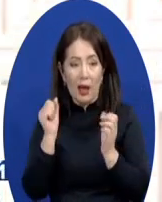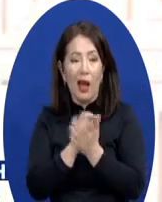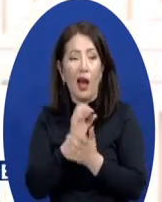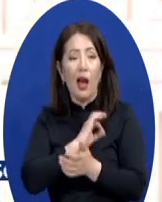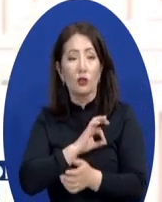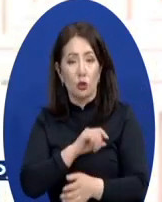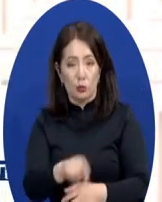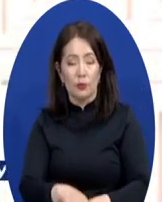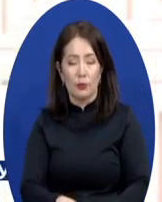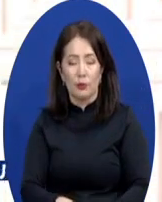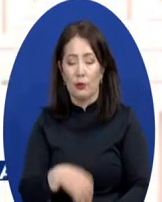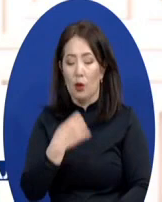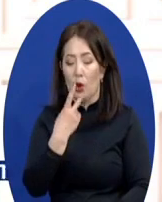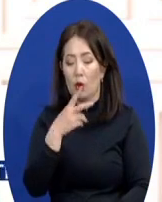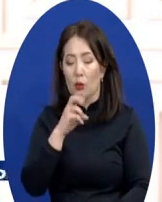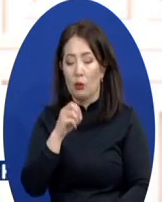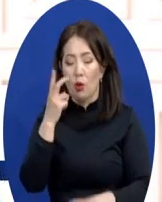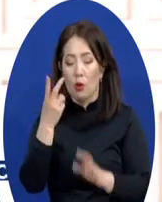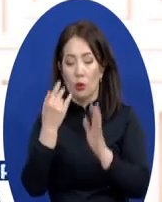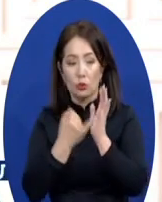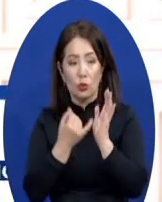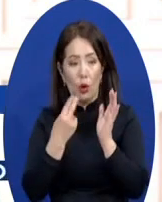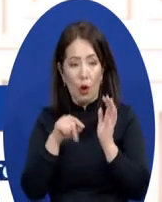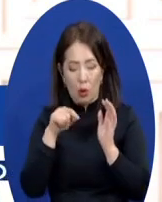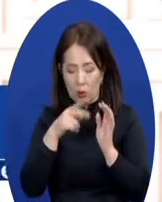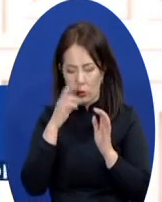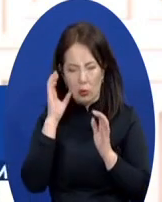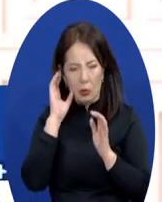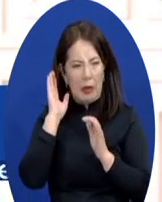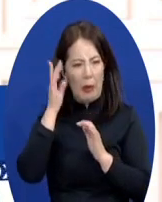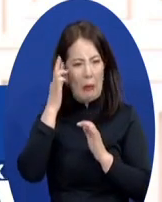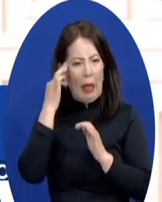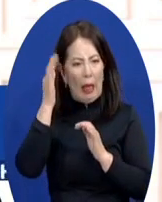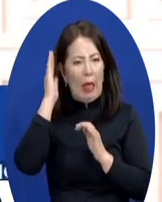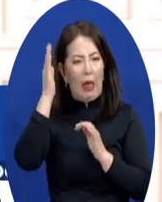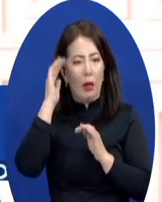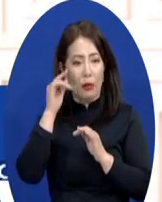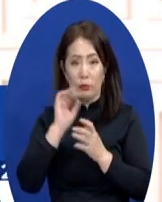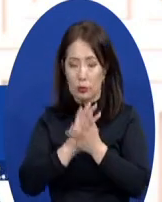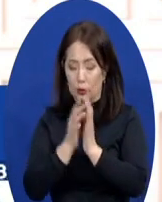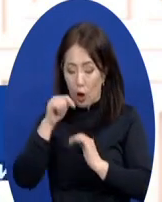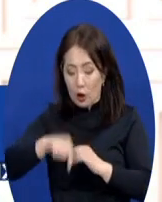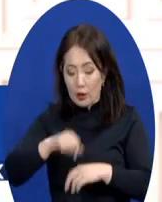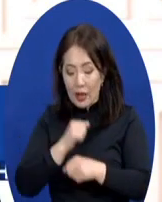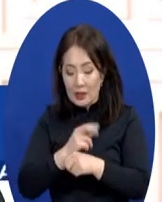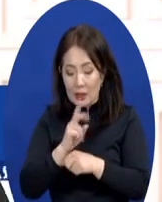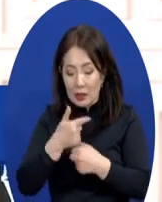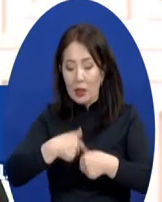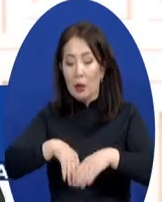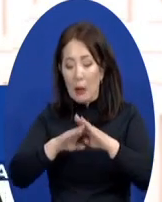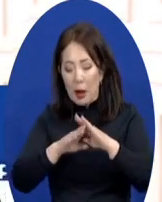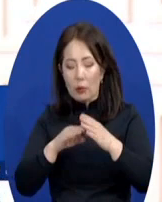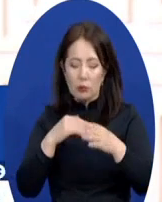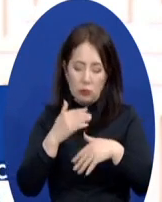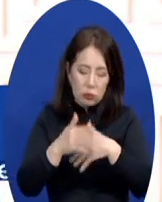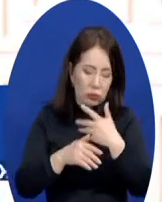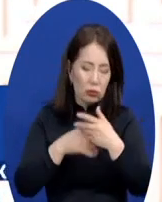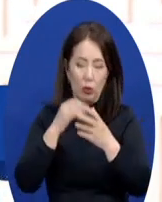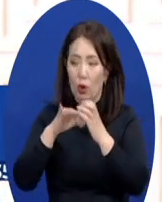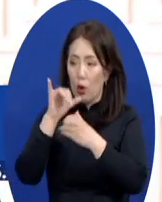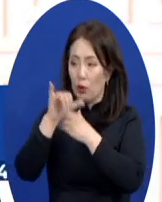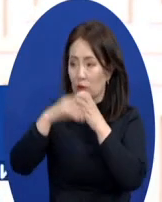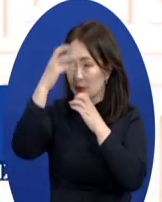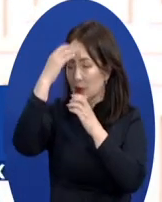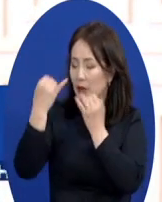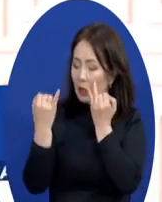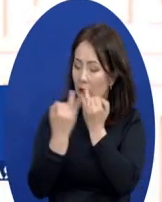ачааллууд байдаг. 2026 он гэдэг нь бол одоо хол мэд санагдаж байгаа боловч бид нар өнөөдрөөс ажлын хэсгээ байгуулж олон улсын